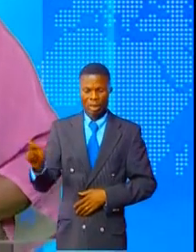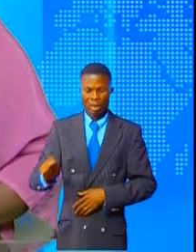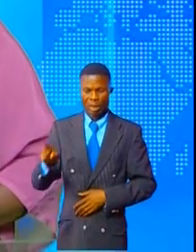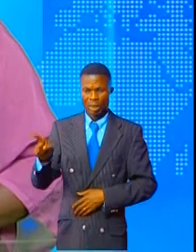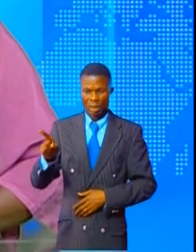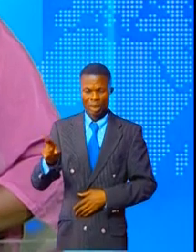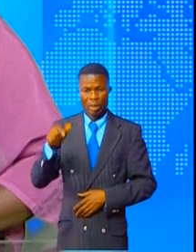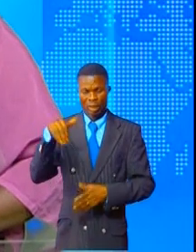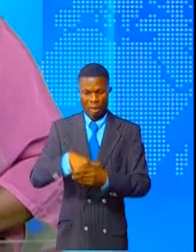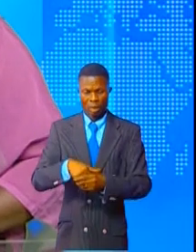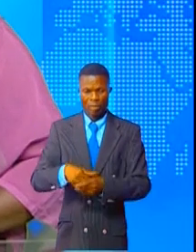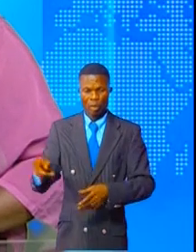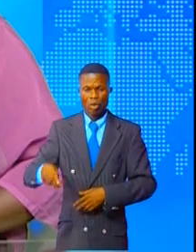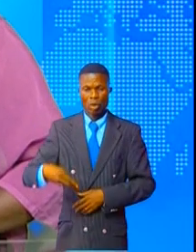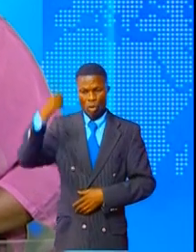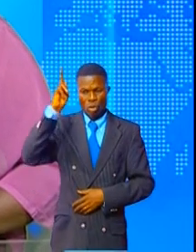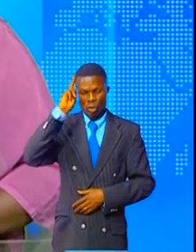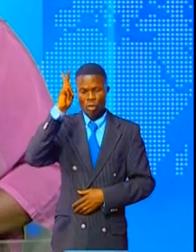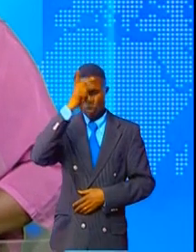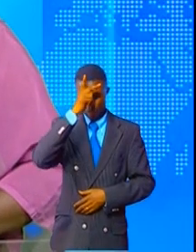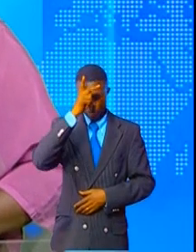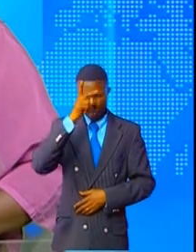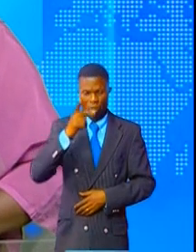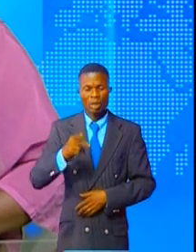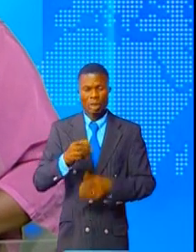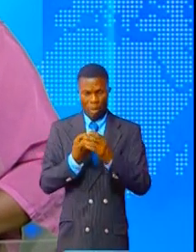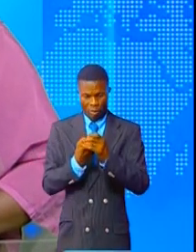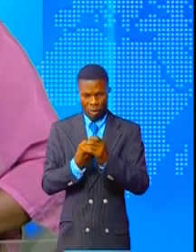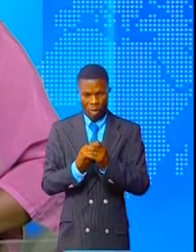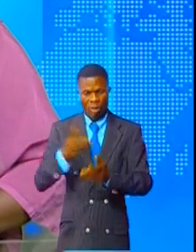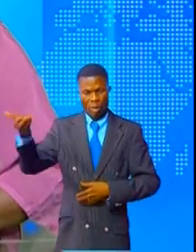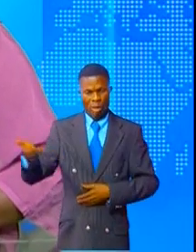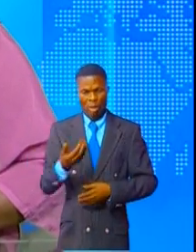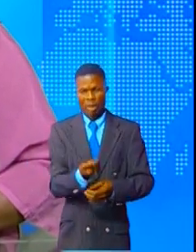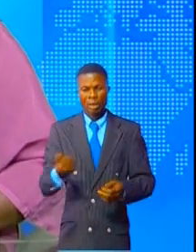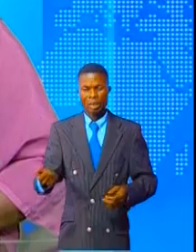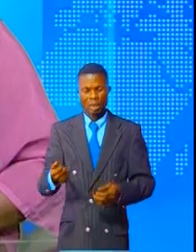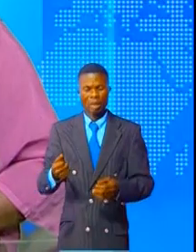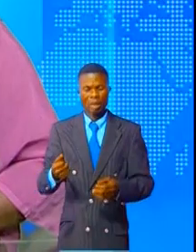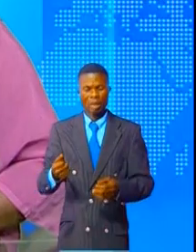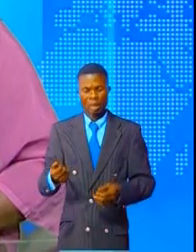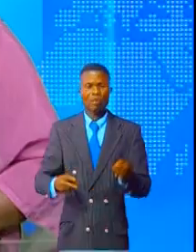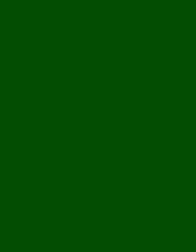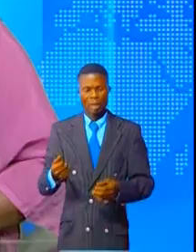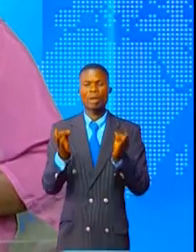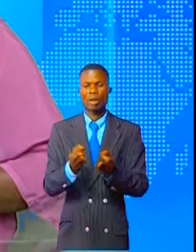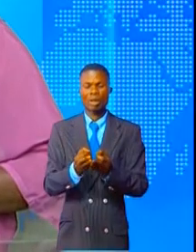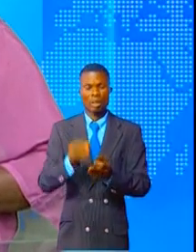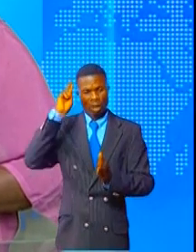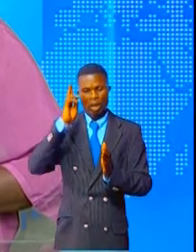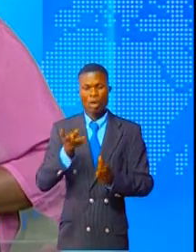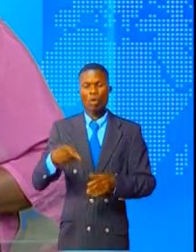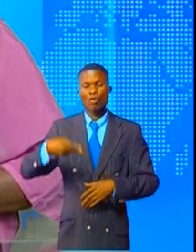nous sommes dans la province du haut katanga va accueillir bientôt les enfants en rupture familiale les buttes nom du haut katanga